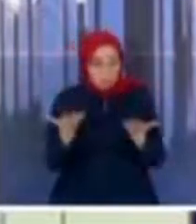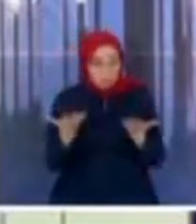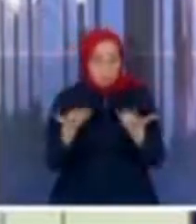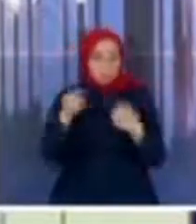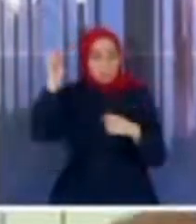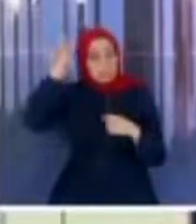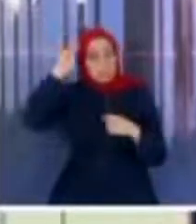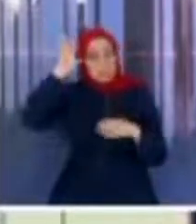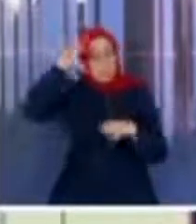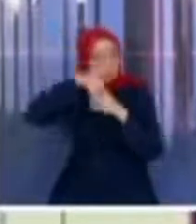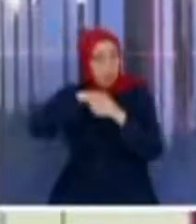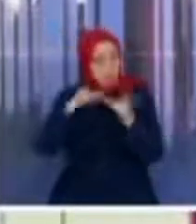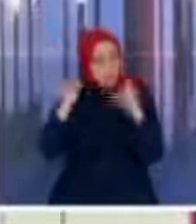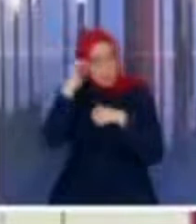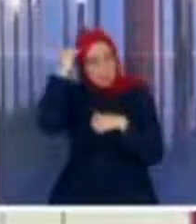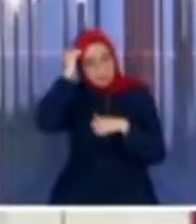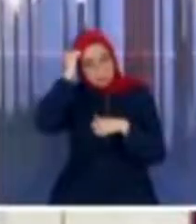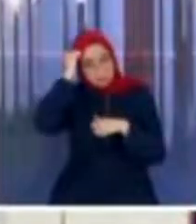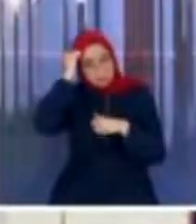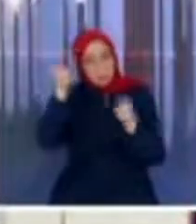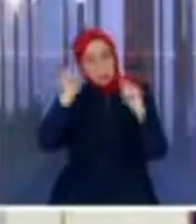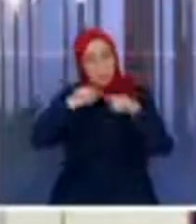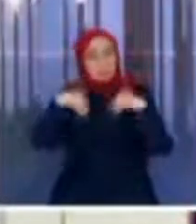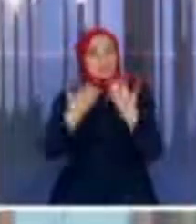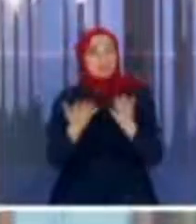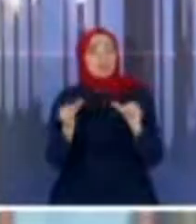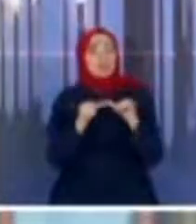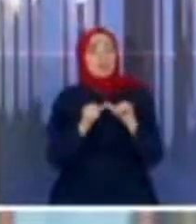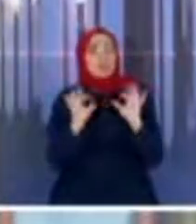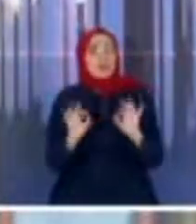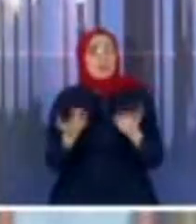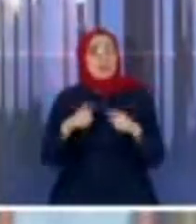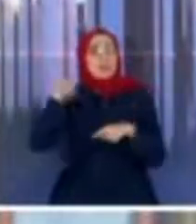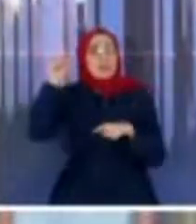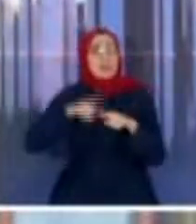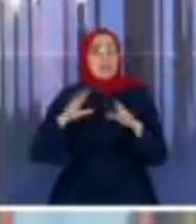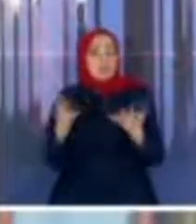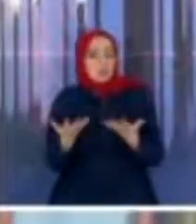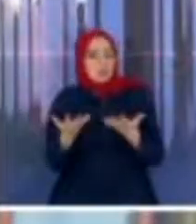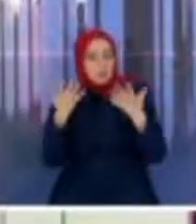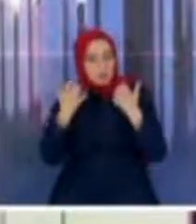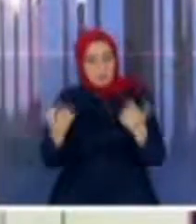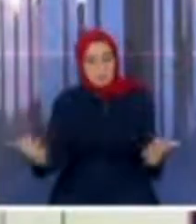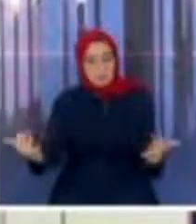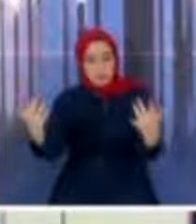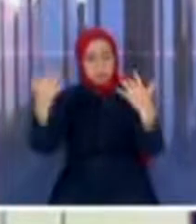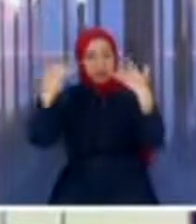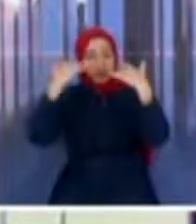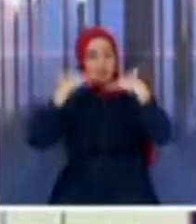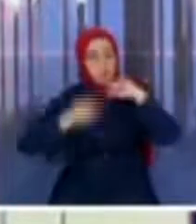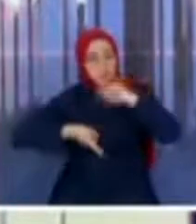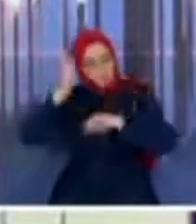عمل فورماسيون في النهار في دار الشباب ومن بعد ومش يعدي الوقت. نحن نحبوا نستقبلوا اكثر زوار المنطقه نتاعنا من اكثر من